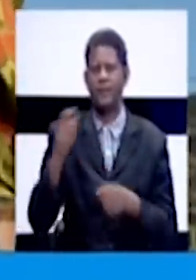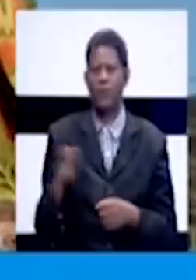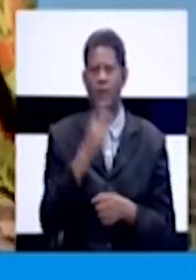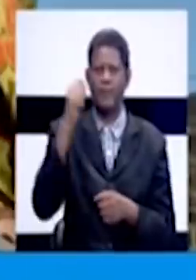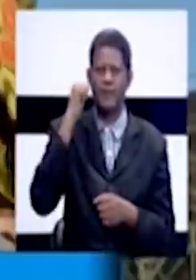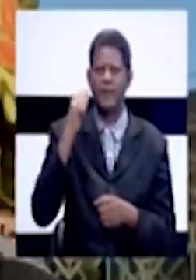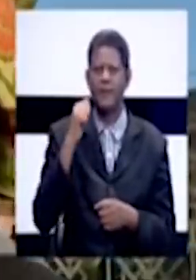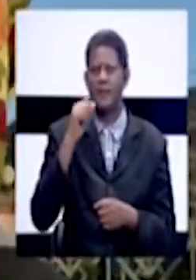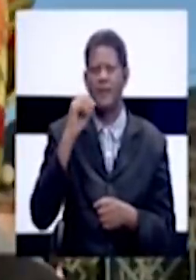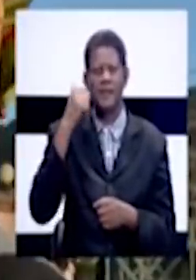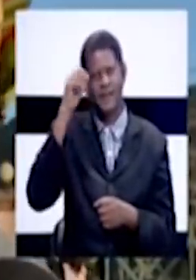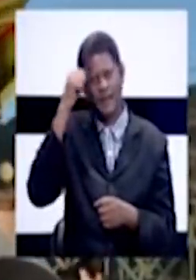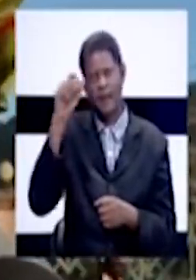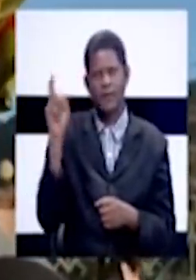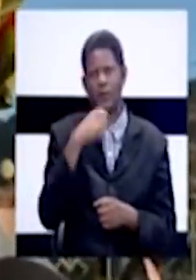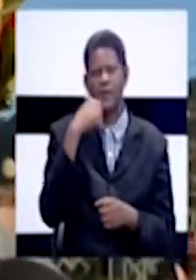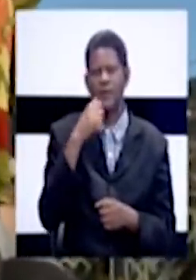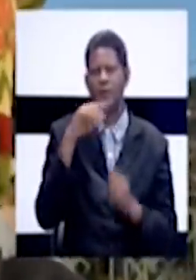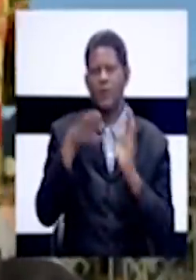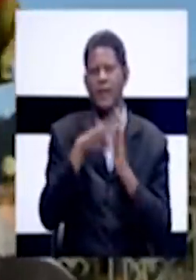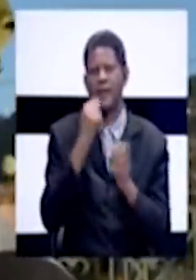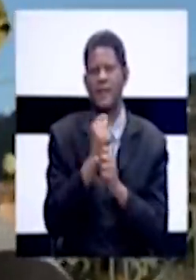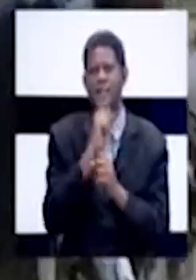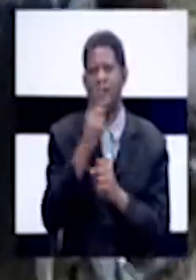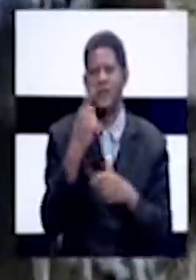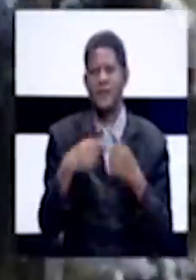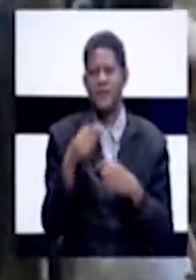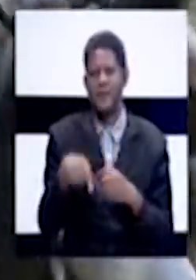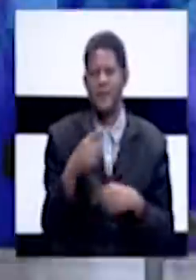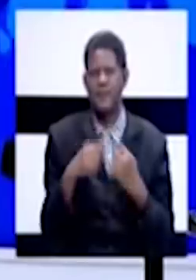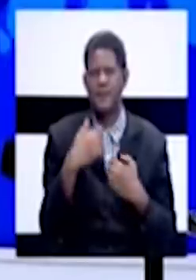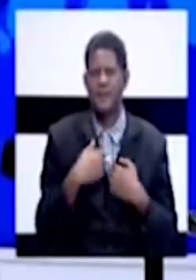سبا أيوفون سويتي توكينا لخن سرحيناينا لاوزين سكناي